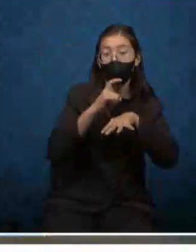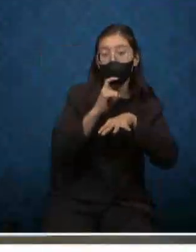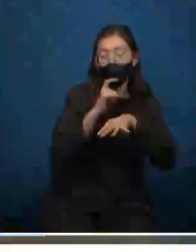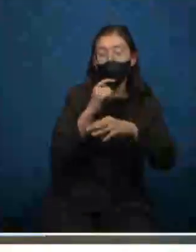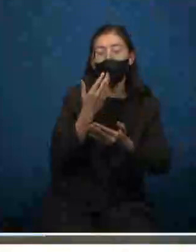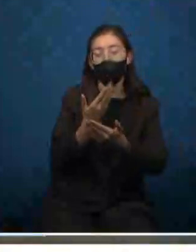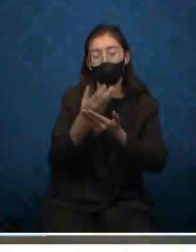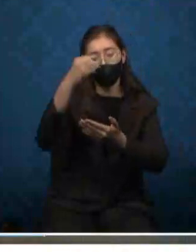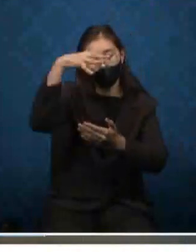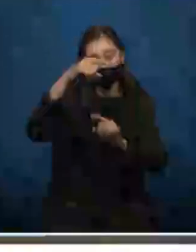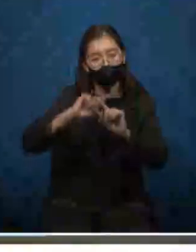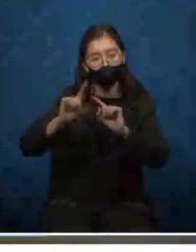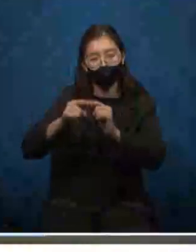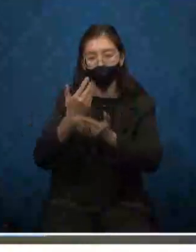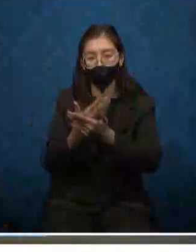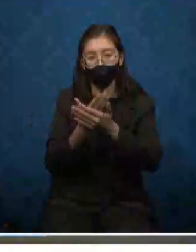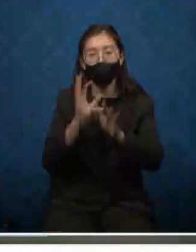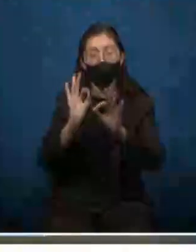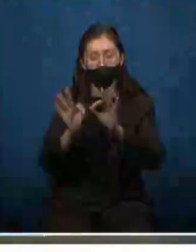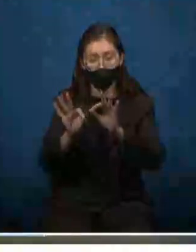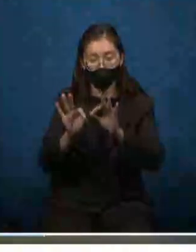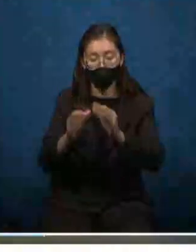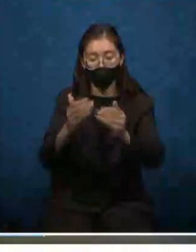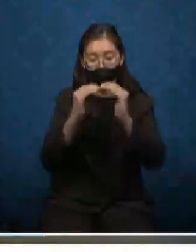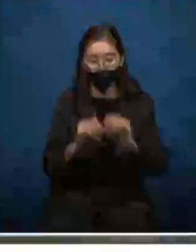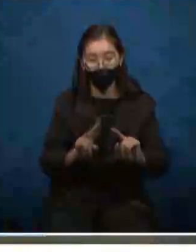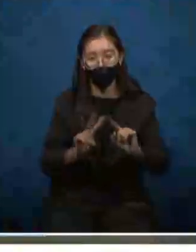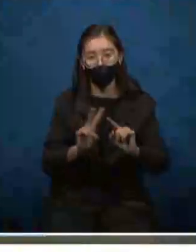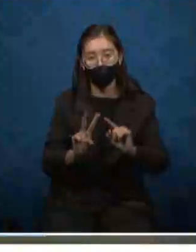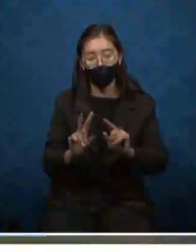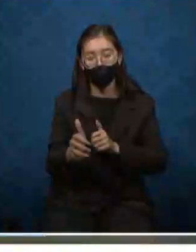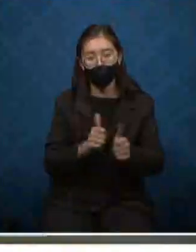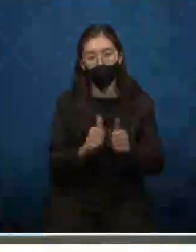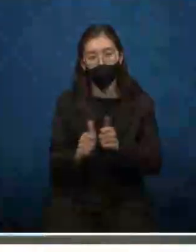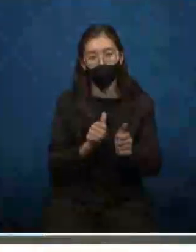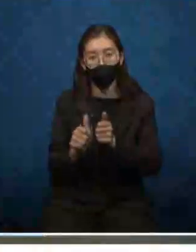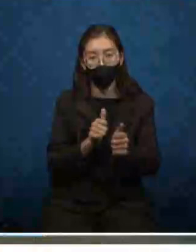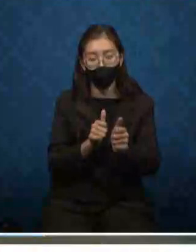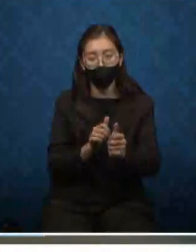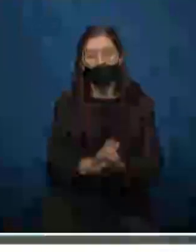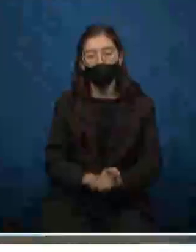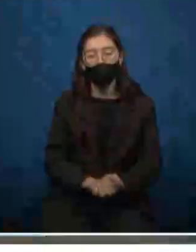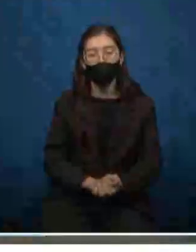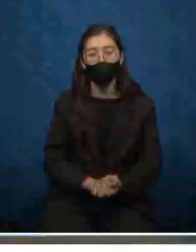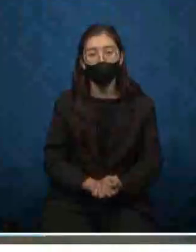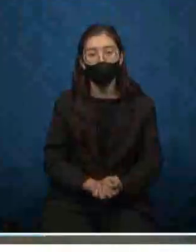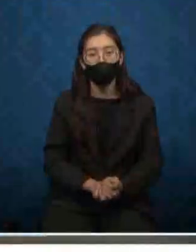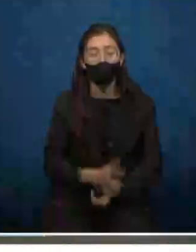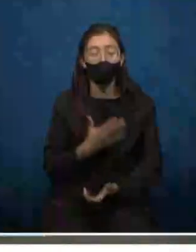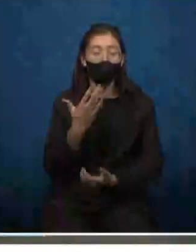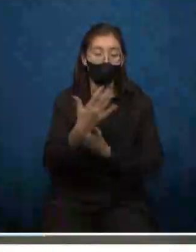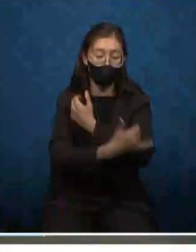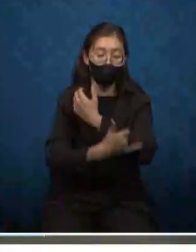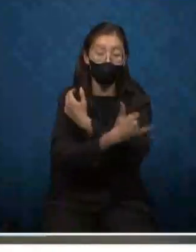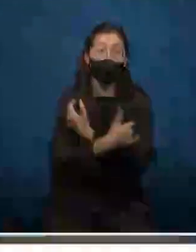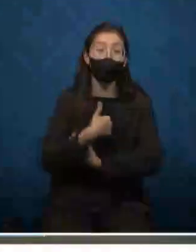ะสมส่เรที่สองเรื่ทสองเรื่องกแ่งขันนั้นผมเคยไปดูงานทต่ประเทศ